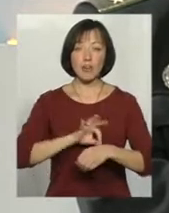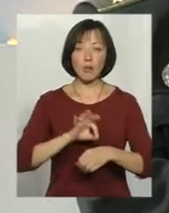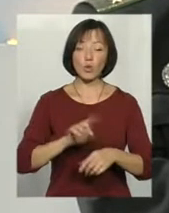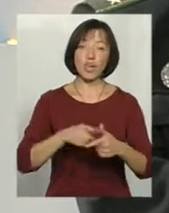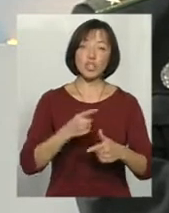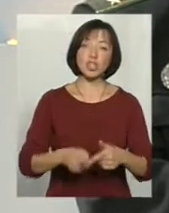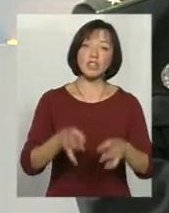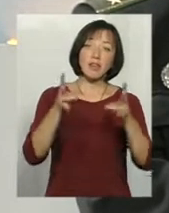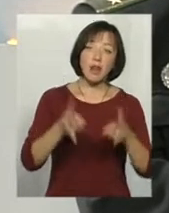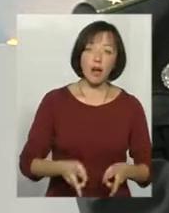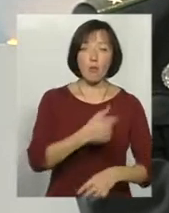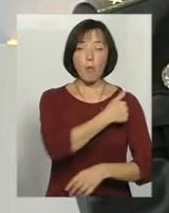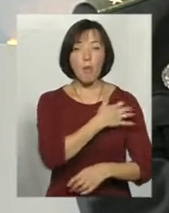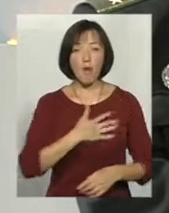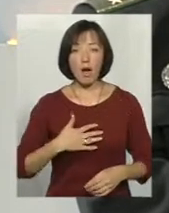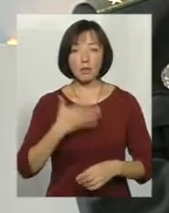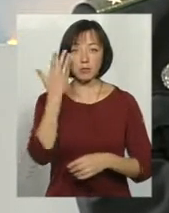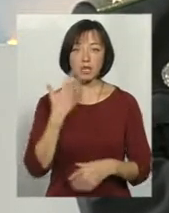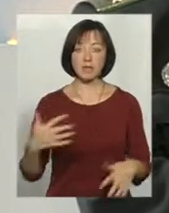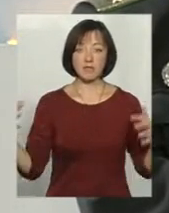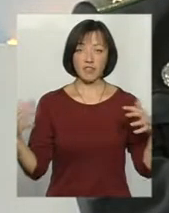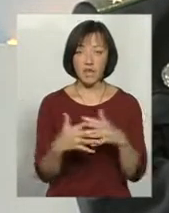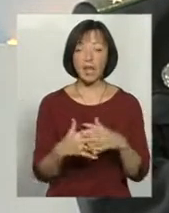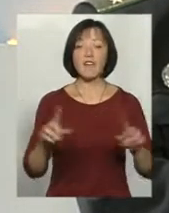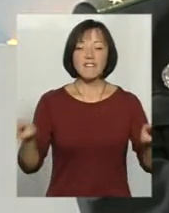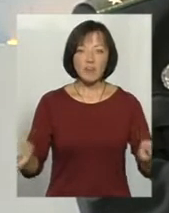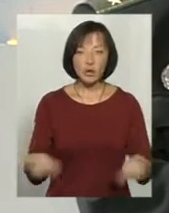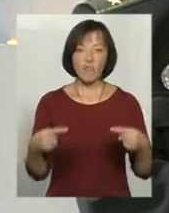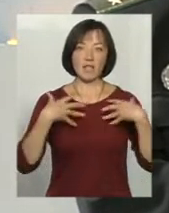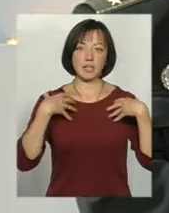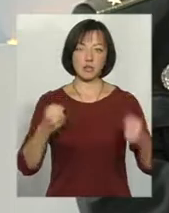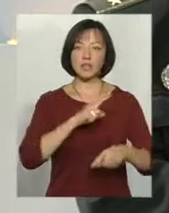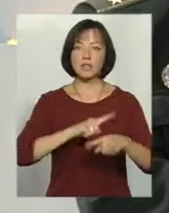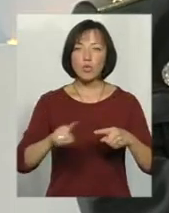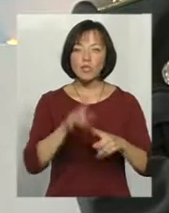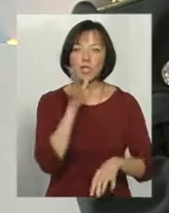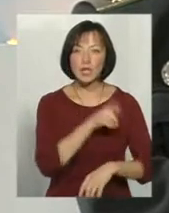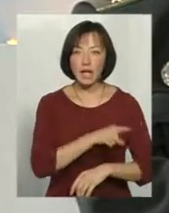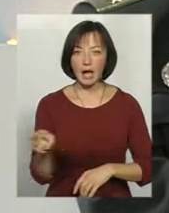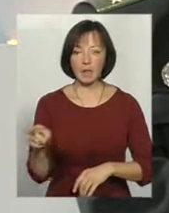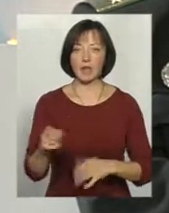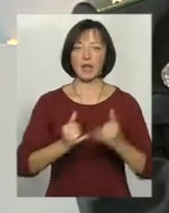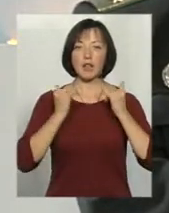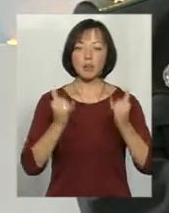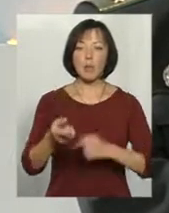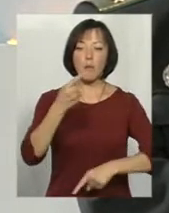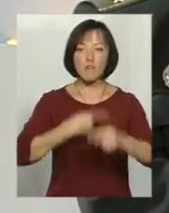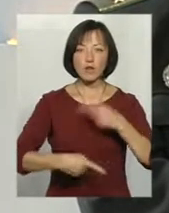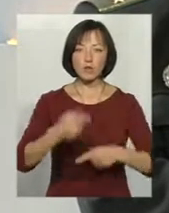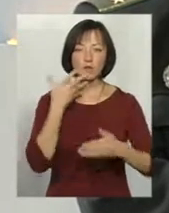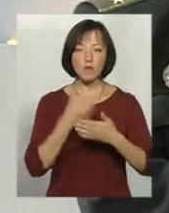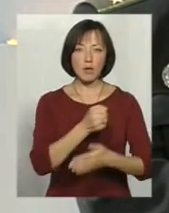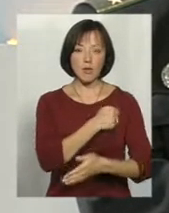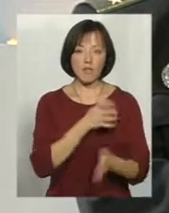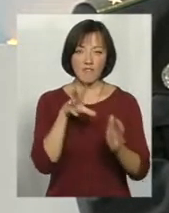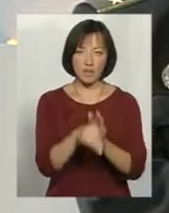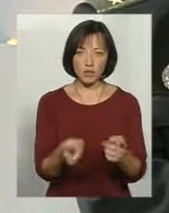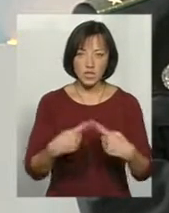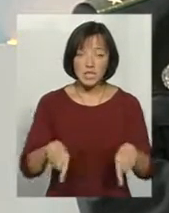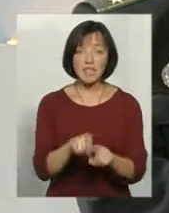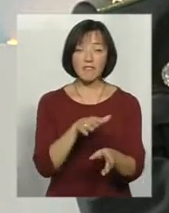травми, чи поранення під час ведення бойових дій, відновилися в якнайскорші терміни. для того, щоб вони повернули свої бойові частини, щоб